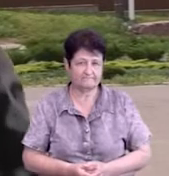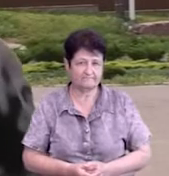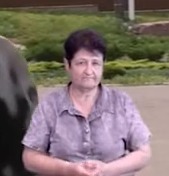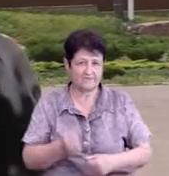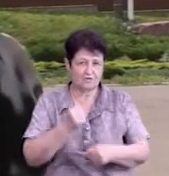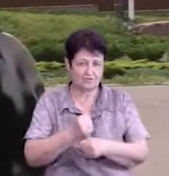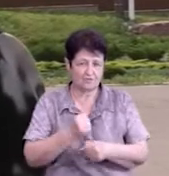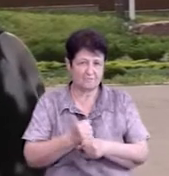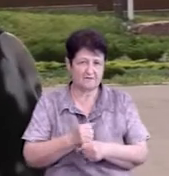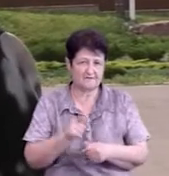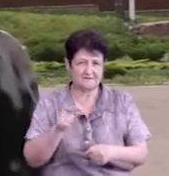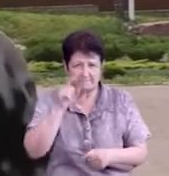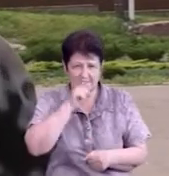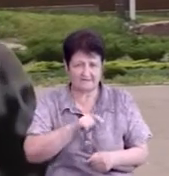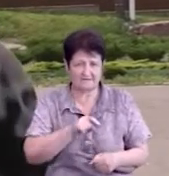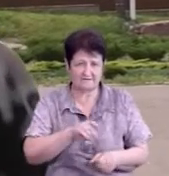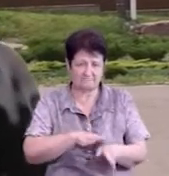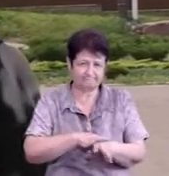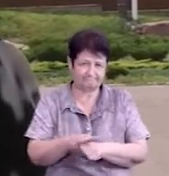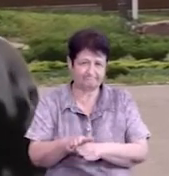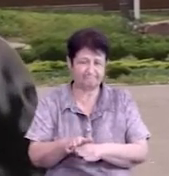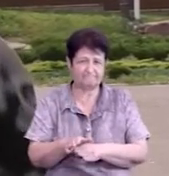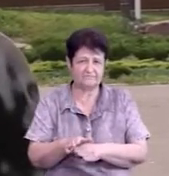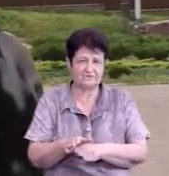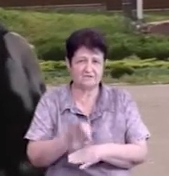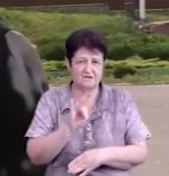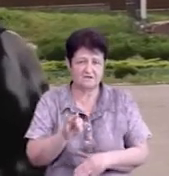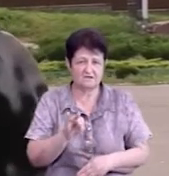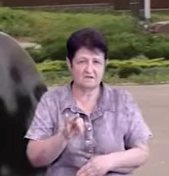робили всякі погані вчинки, і навіть